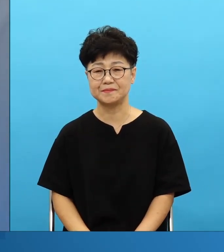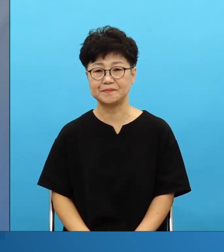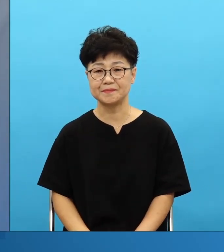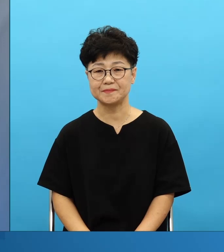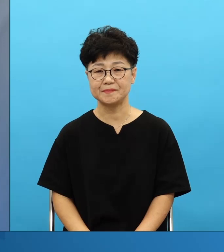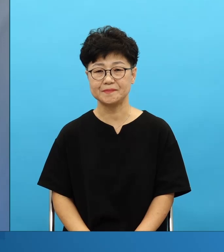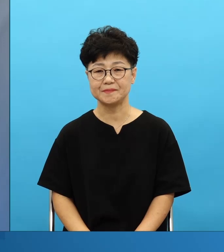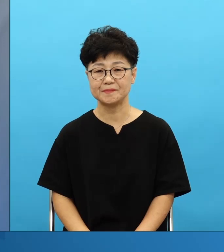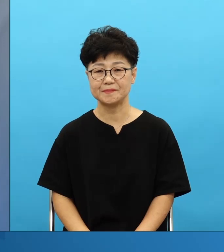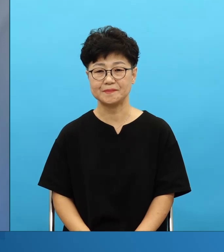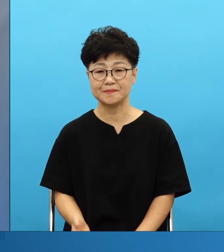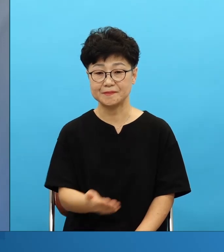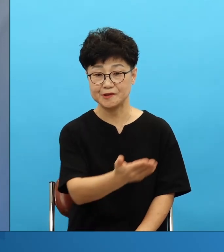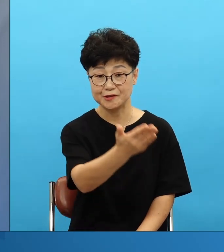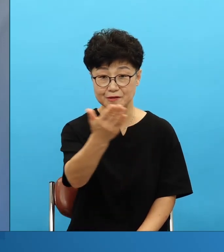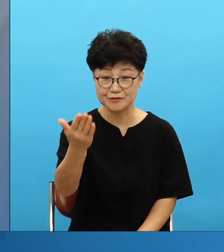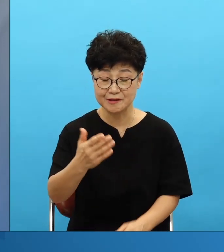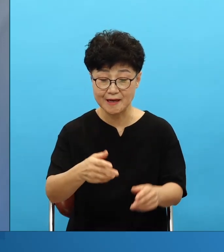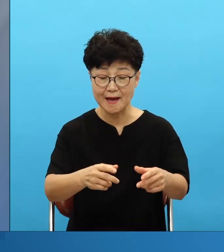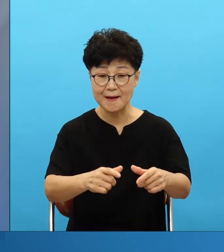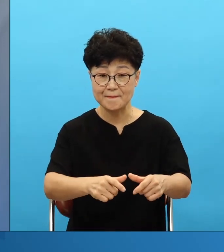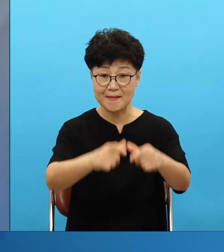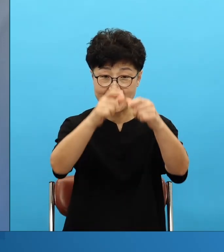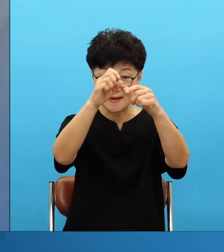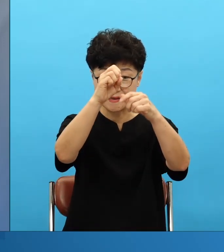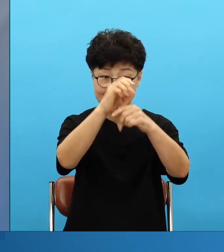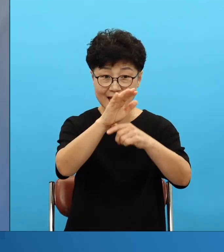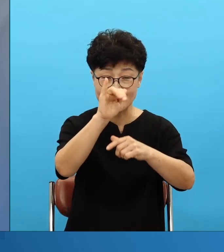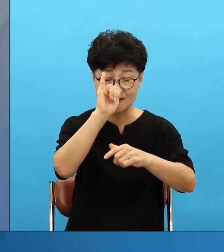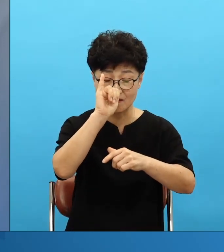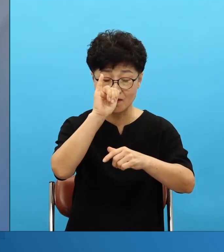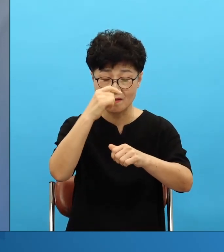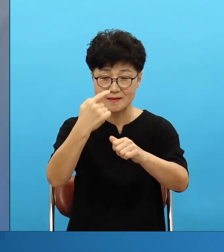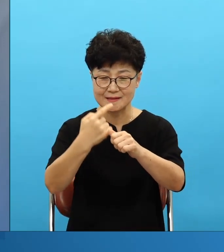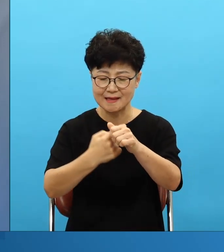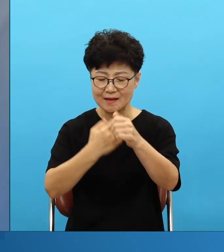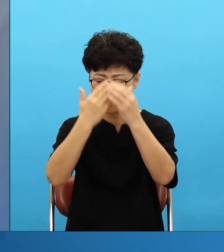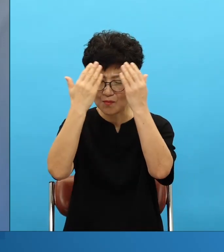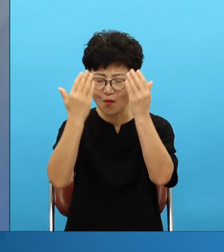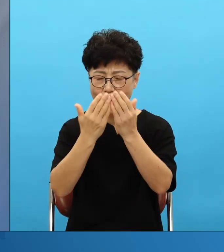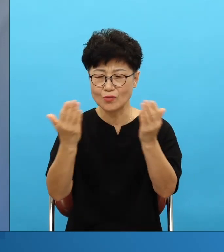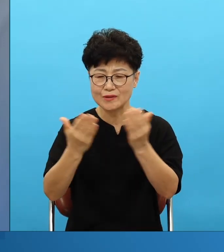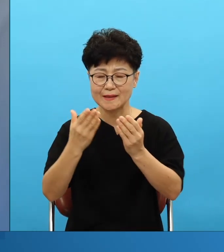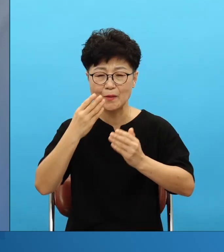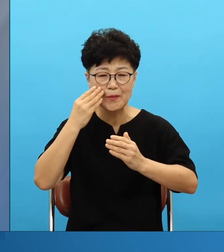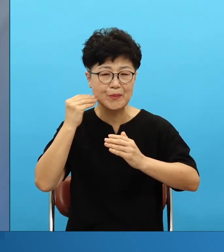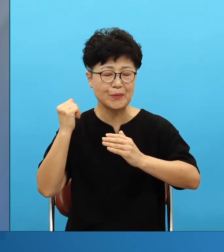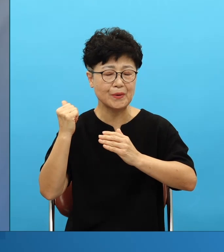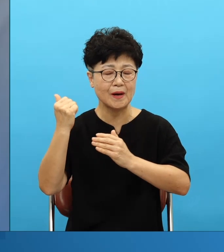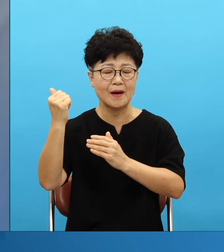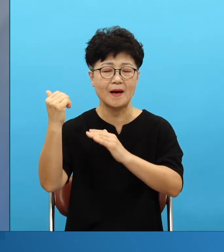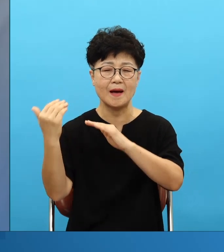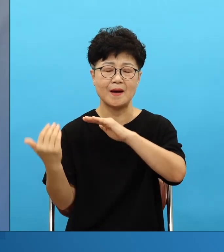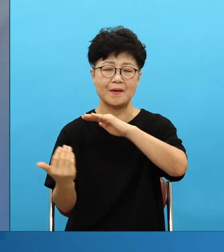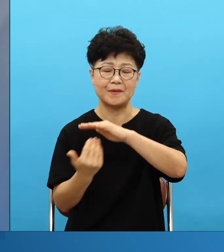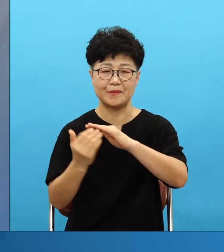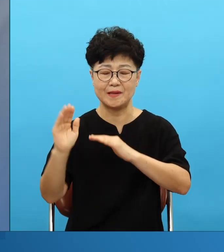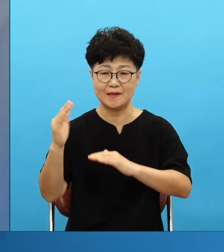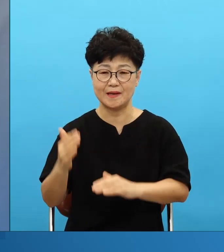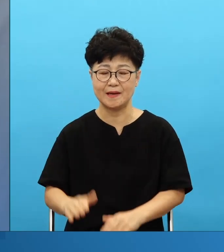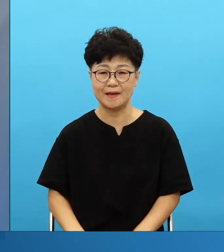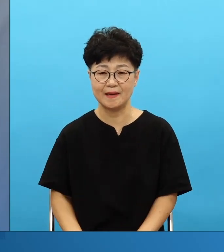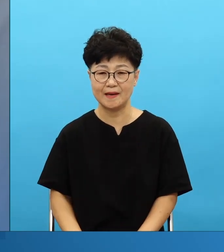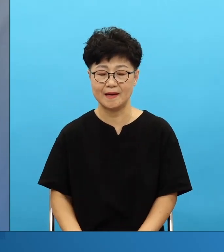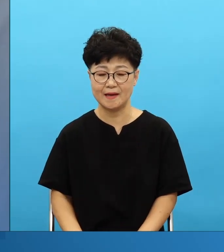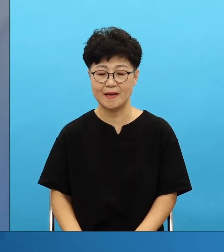여러분에게 망대가 생기면 그때부터 모든 게 오는 겁니다. That once a partisan is made inside of you, everything comes from that point 플랫폼이 on. 있으면 사람이 오는